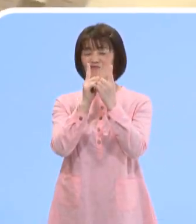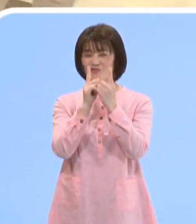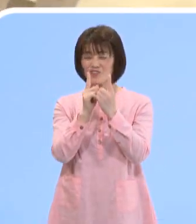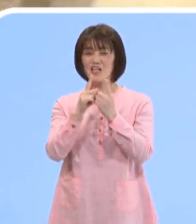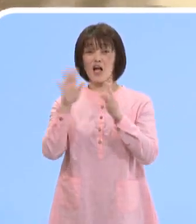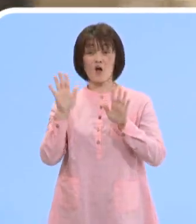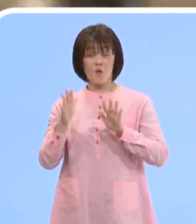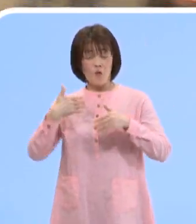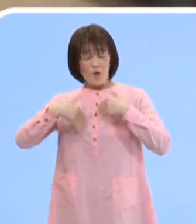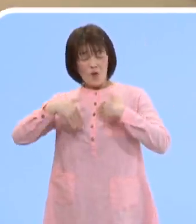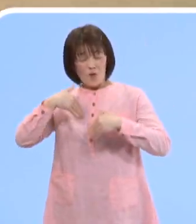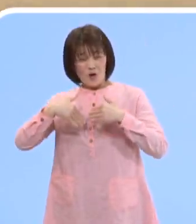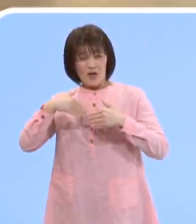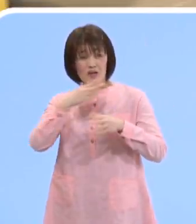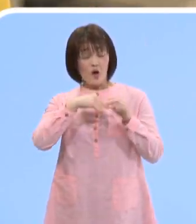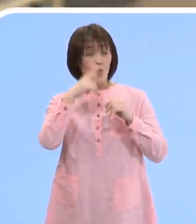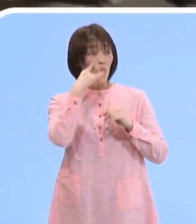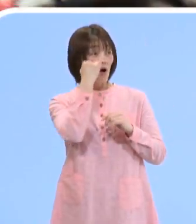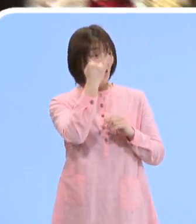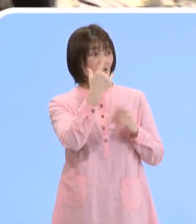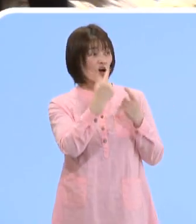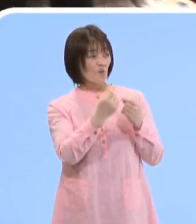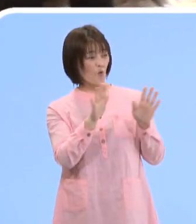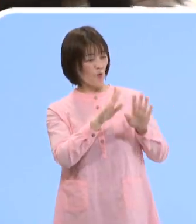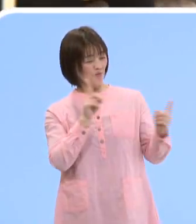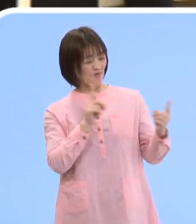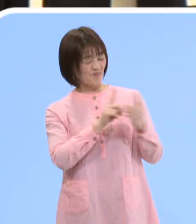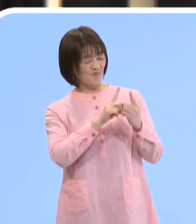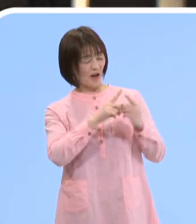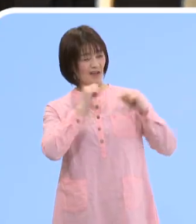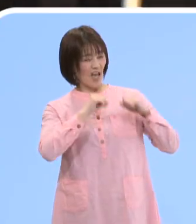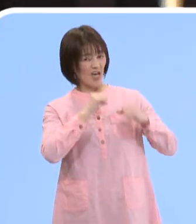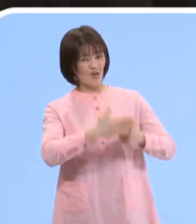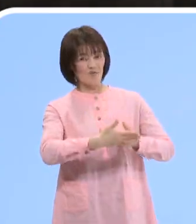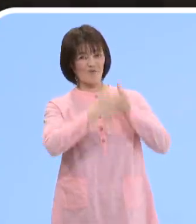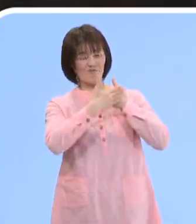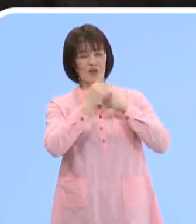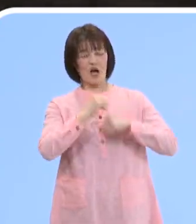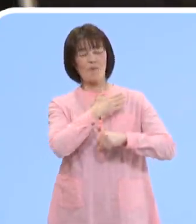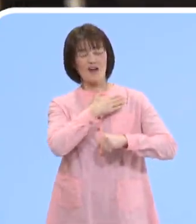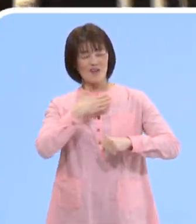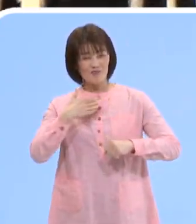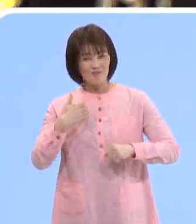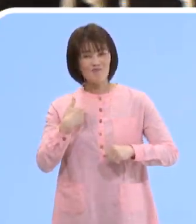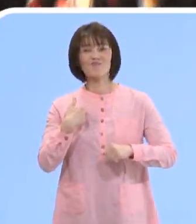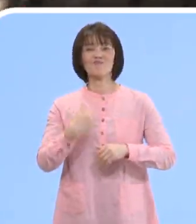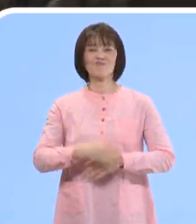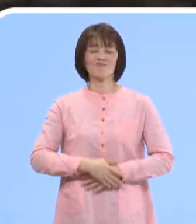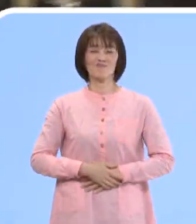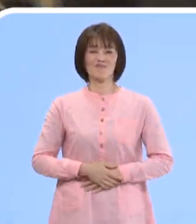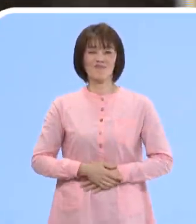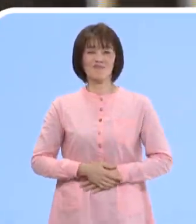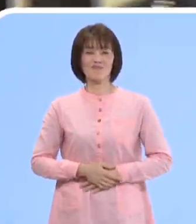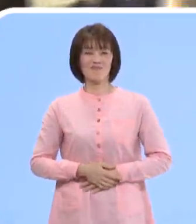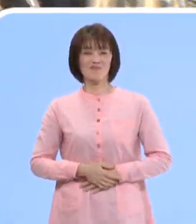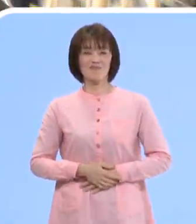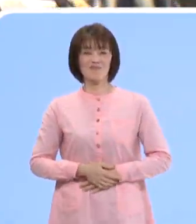たちも嬉しくなるし、また逆にお母さんも子どもたちを見てまた元気をもらえて頑張れるっていう声をいただいているので